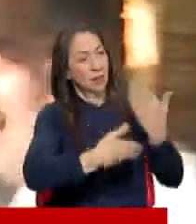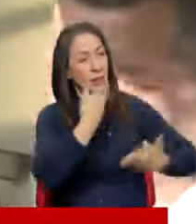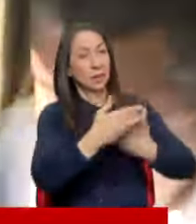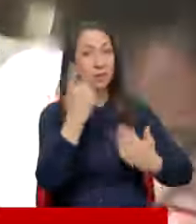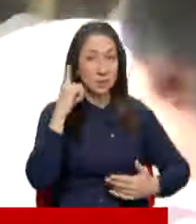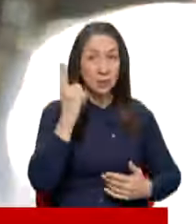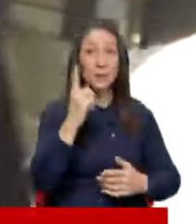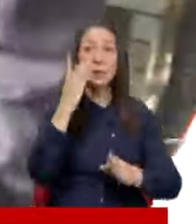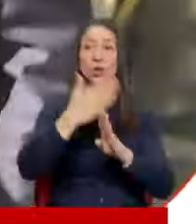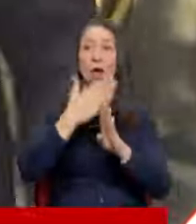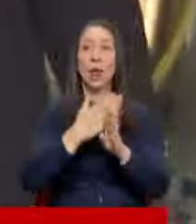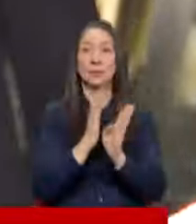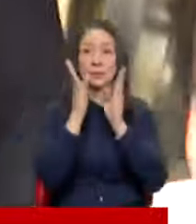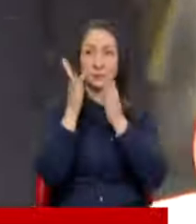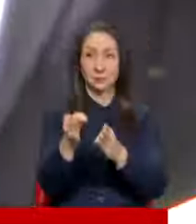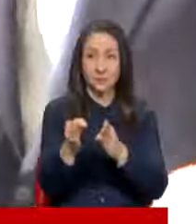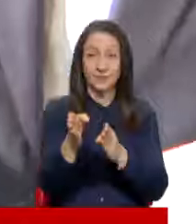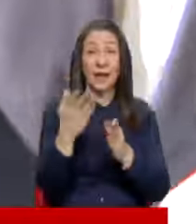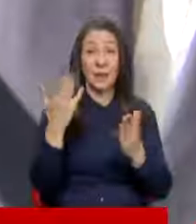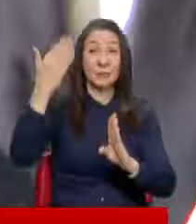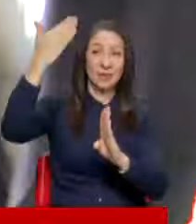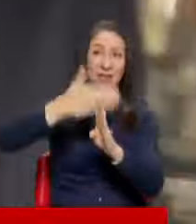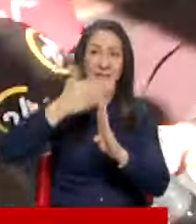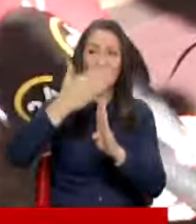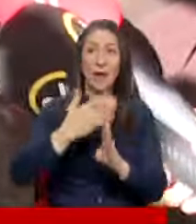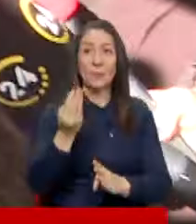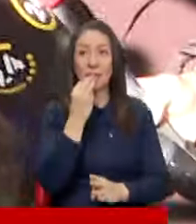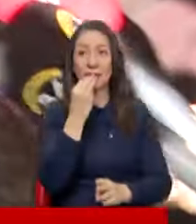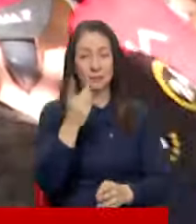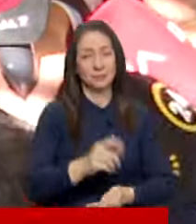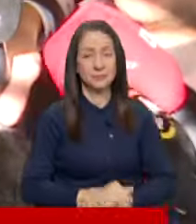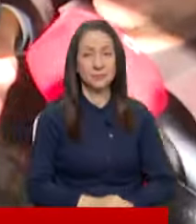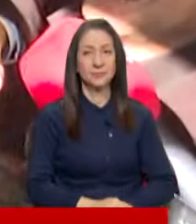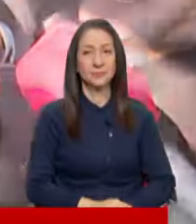zi tezg başına geçti hem kesti hem de